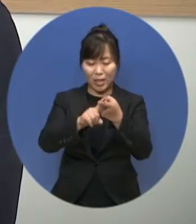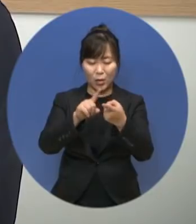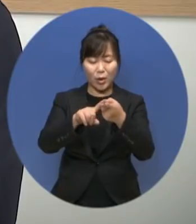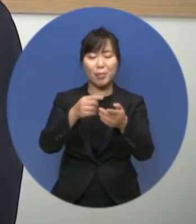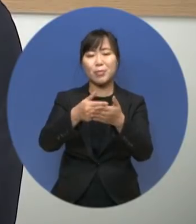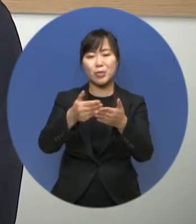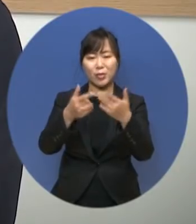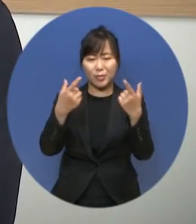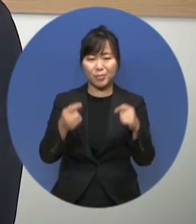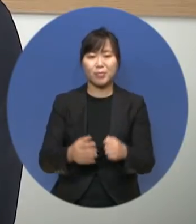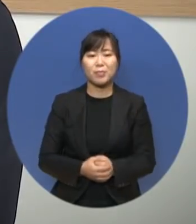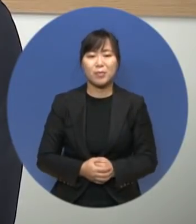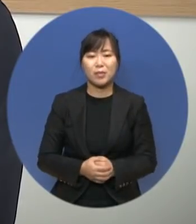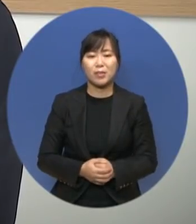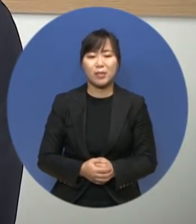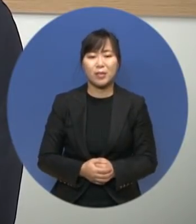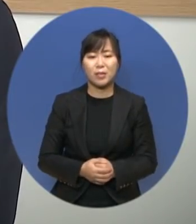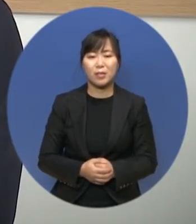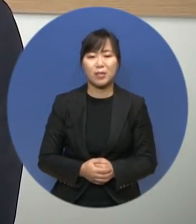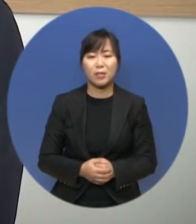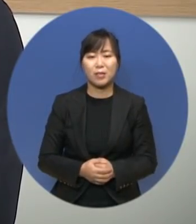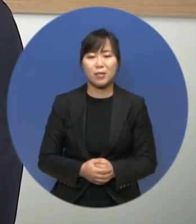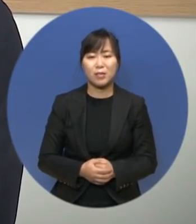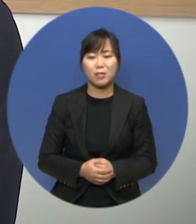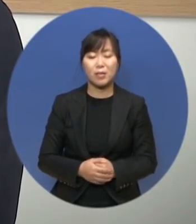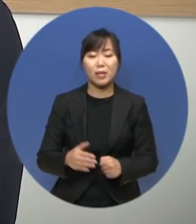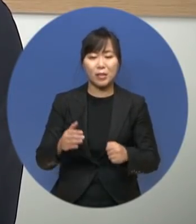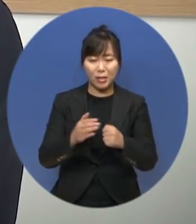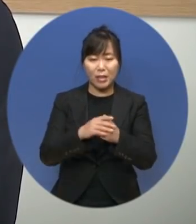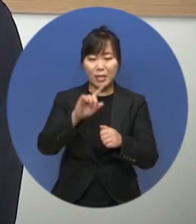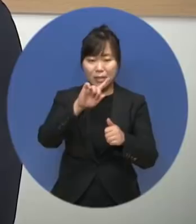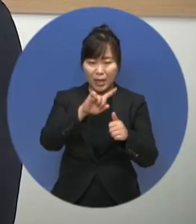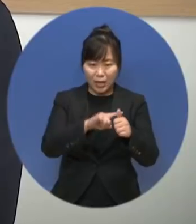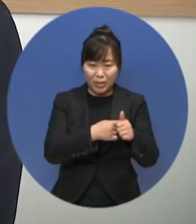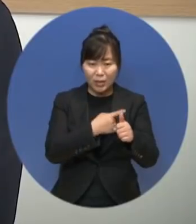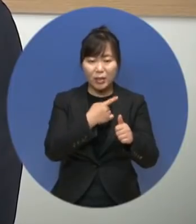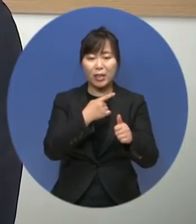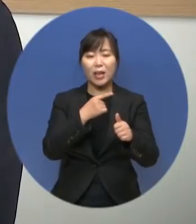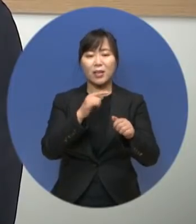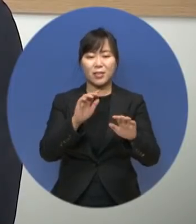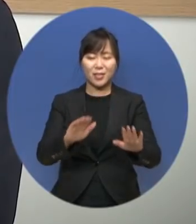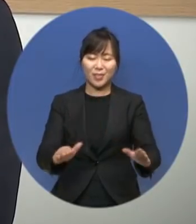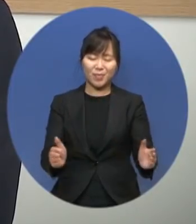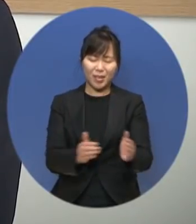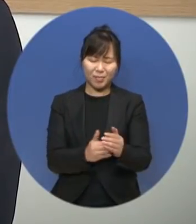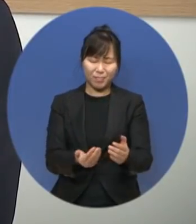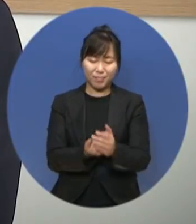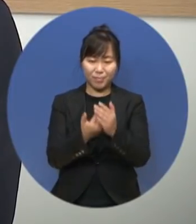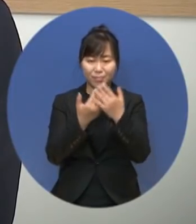자체가 미술이에요. 그러다 보니까 그 자연스럽게 여기까지 오게 됐는데요.